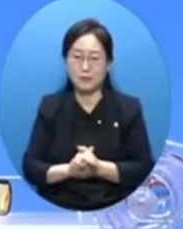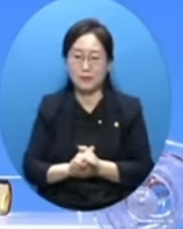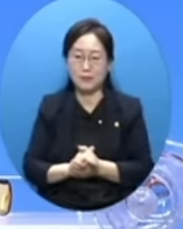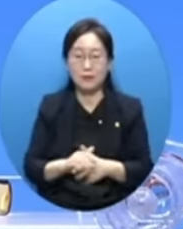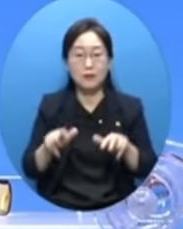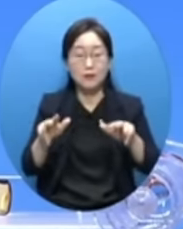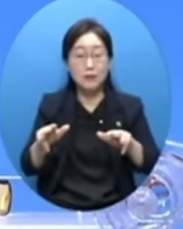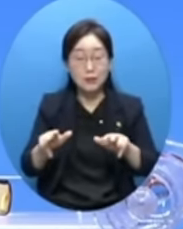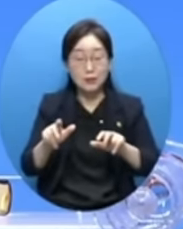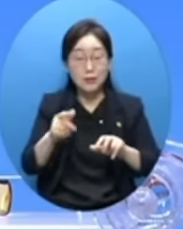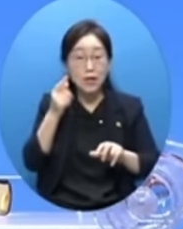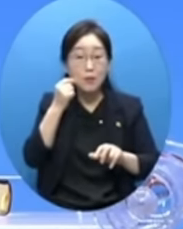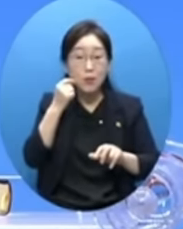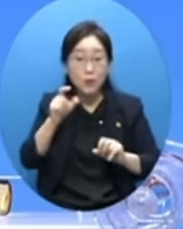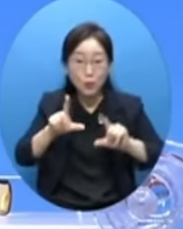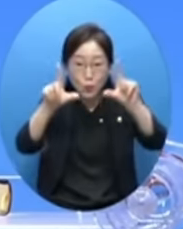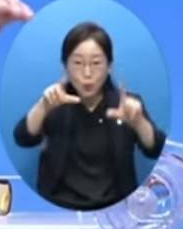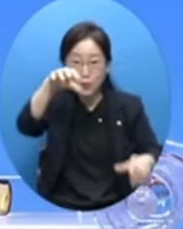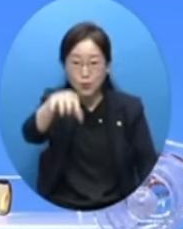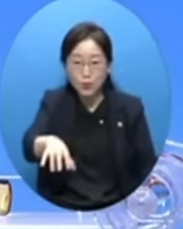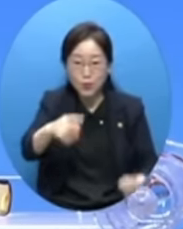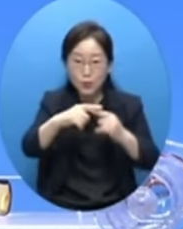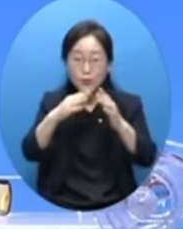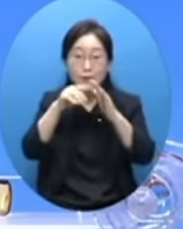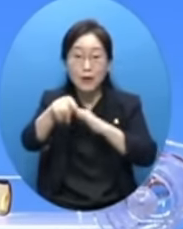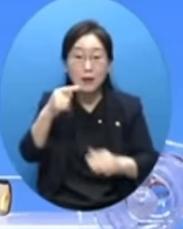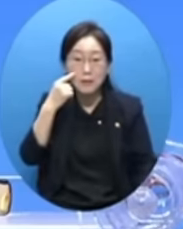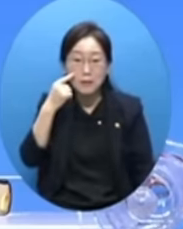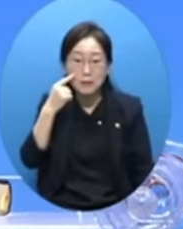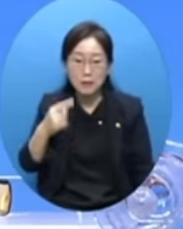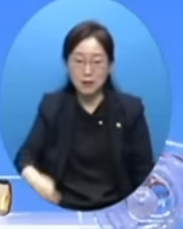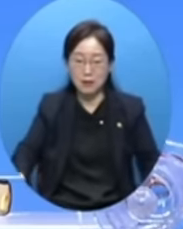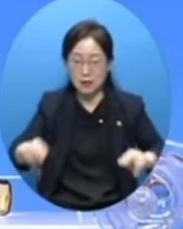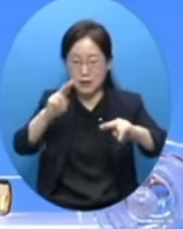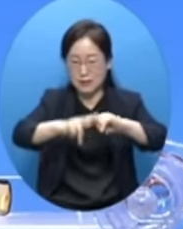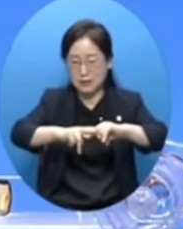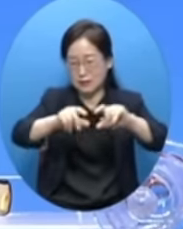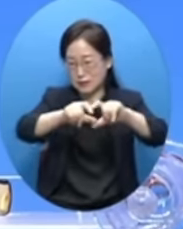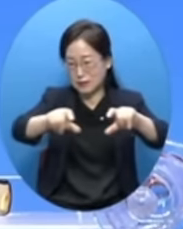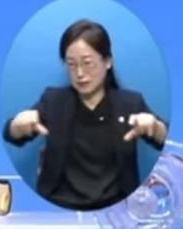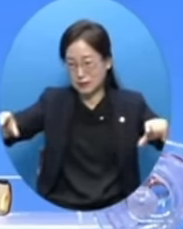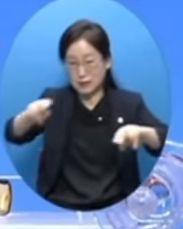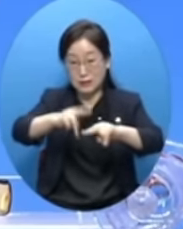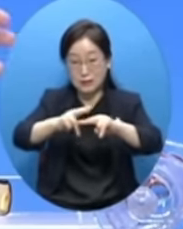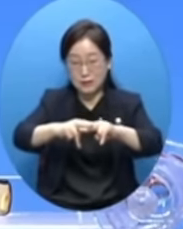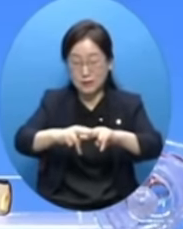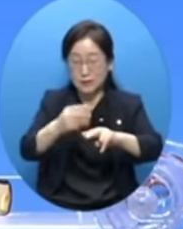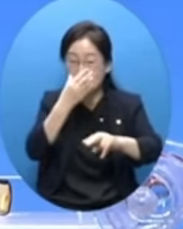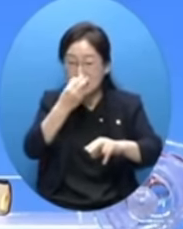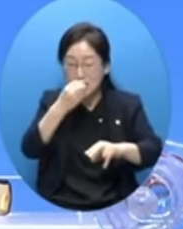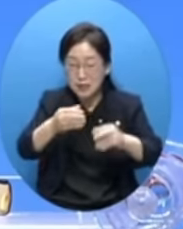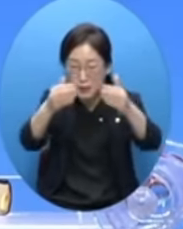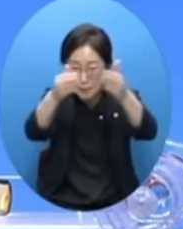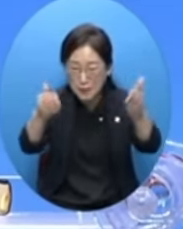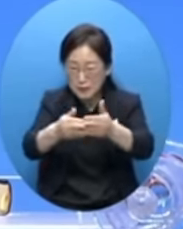지금도 동경교회 가면 이 장의자 위에 크네스 티슈 박스가 몇 개씩